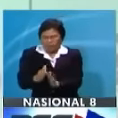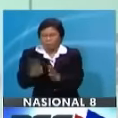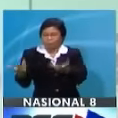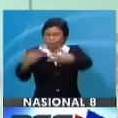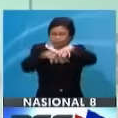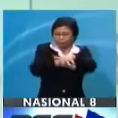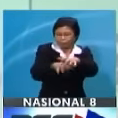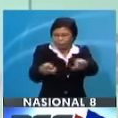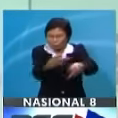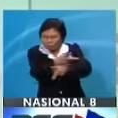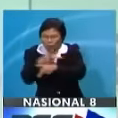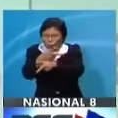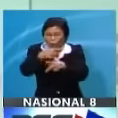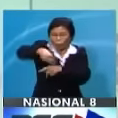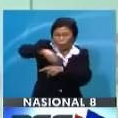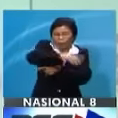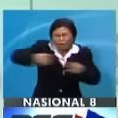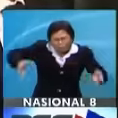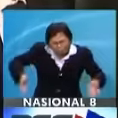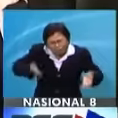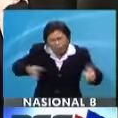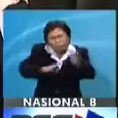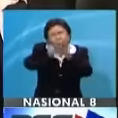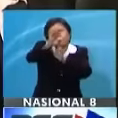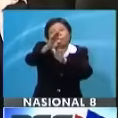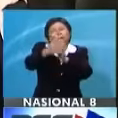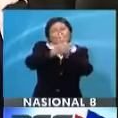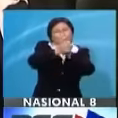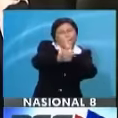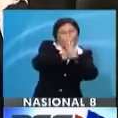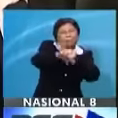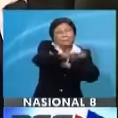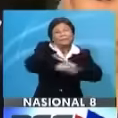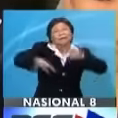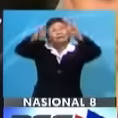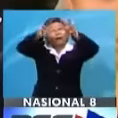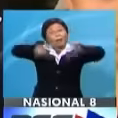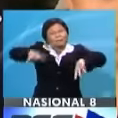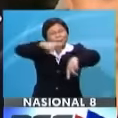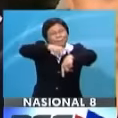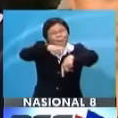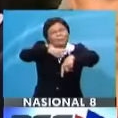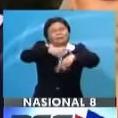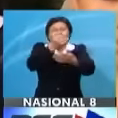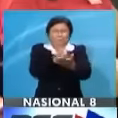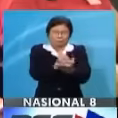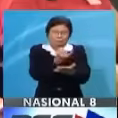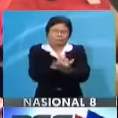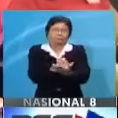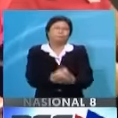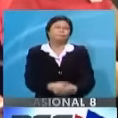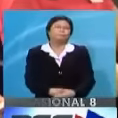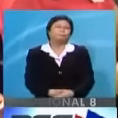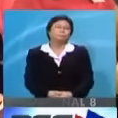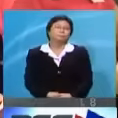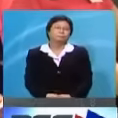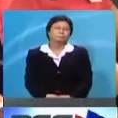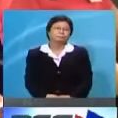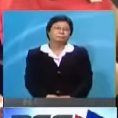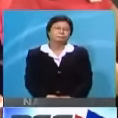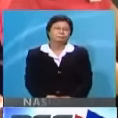integrasi kawalan kualiti dan menggalakkan pertumbuhan bakat di rantau ASEAN dalam sektor insurans.